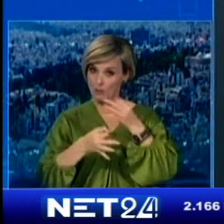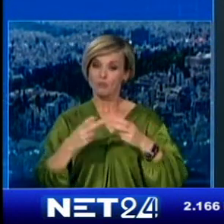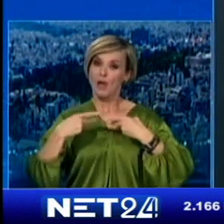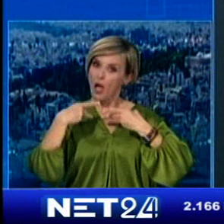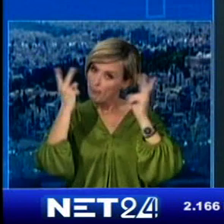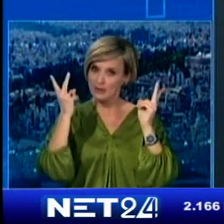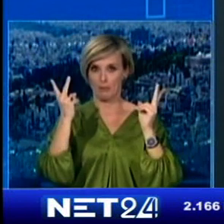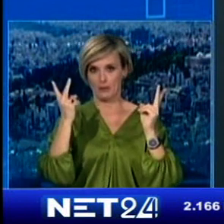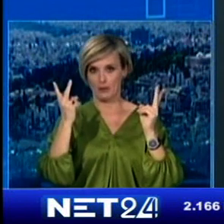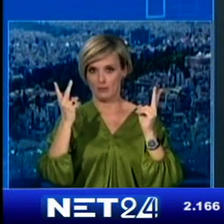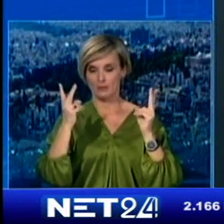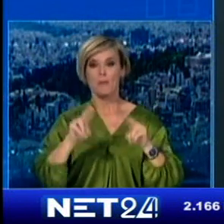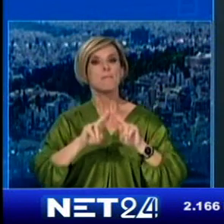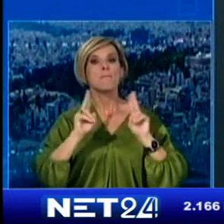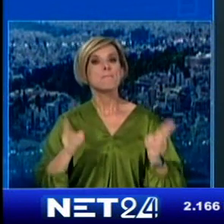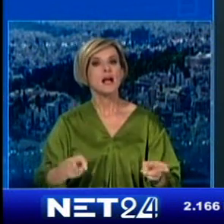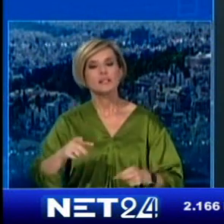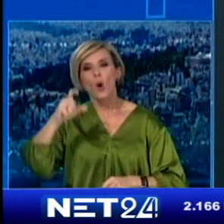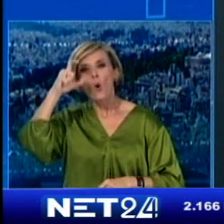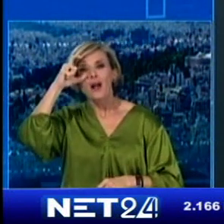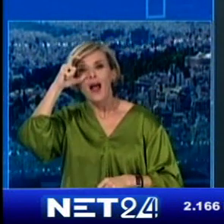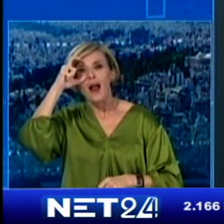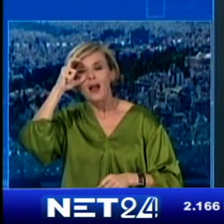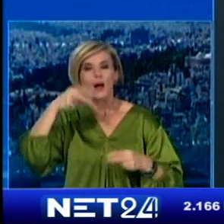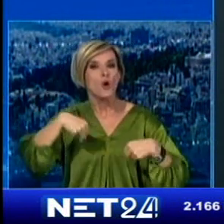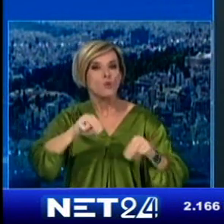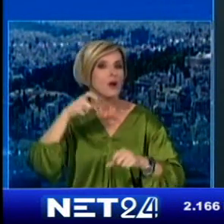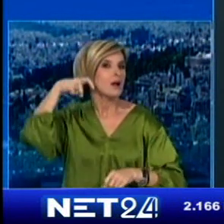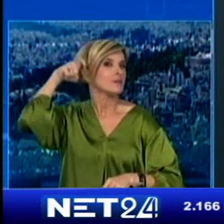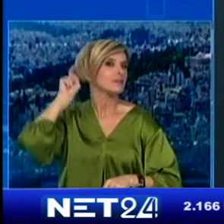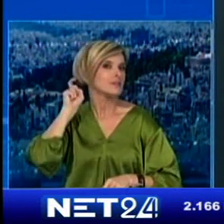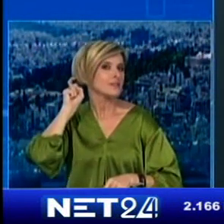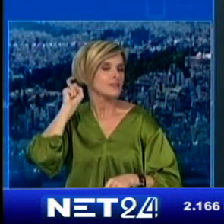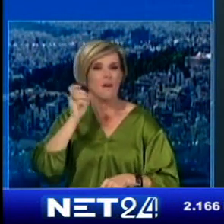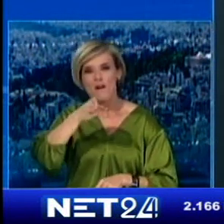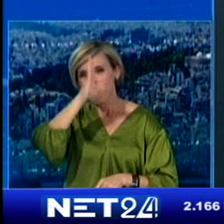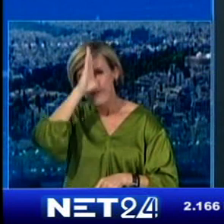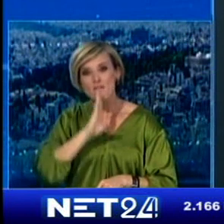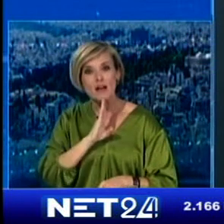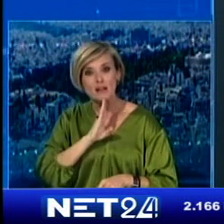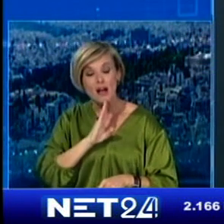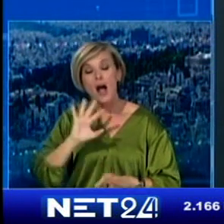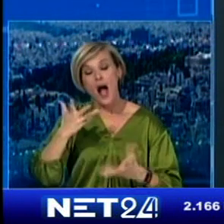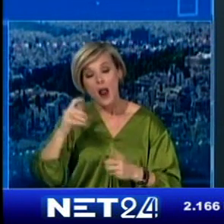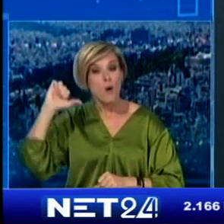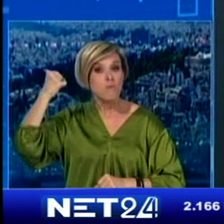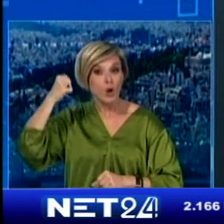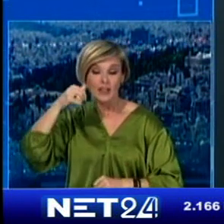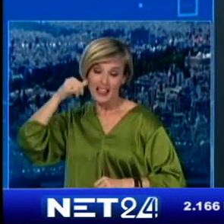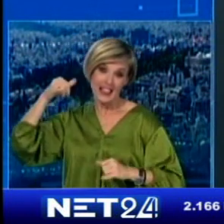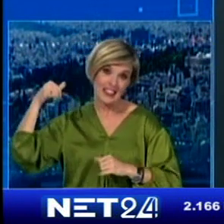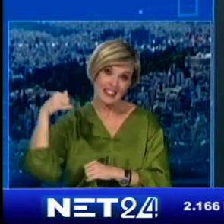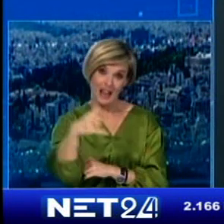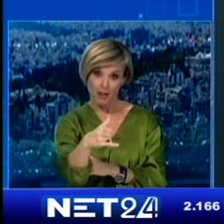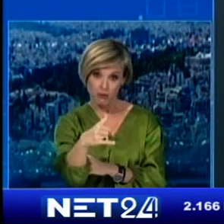επιτρέπεται η λειτουργία των καταστημάτων οπτικών και καταστημάτων πώλησης ακουστικών βαρικοίας μόνο κατόπιν τηλεφωνικής επικοινωνίας σε